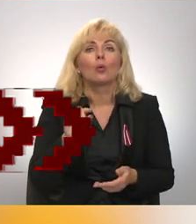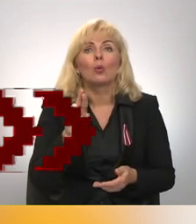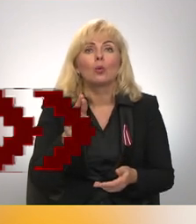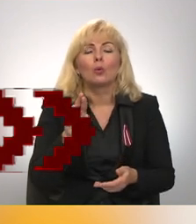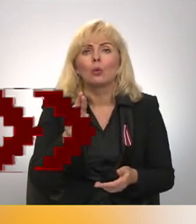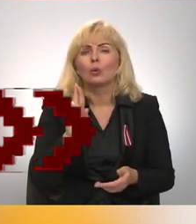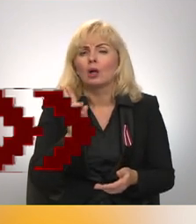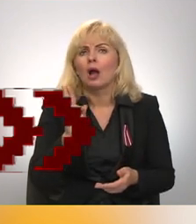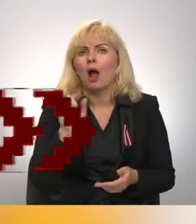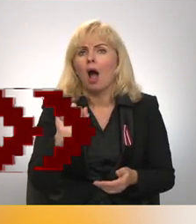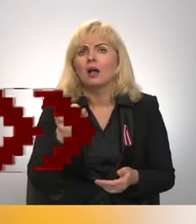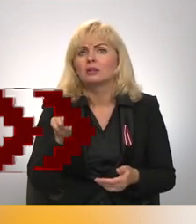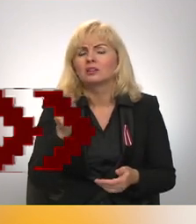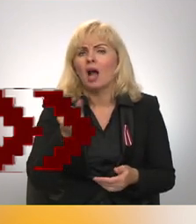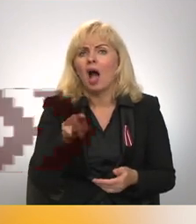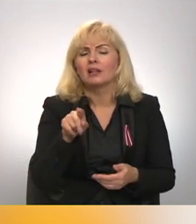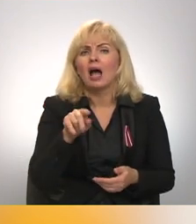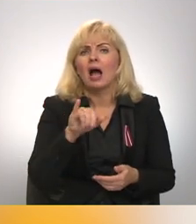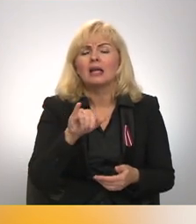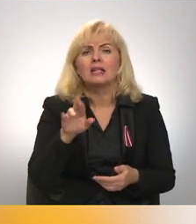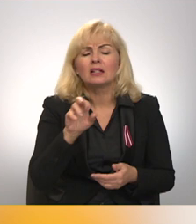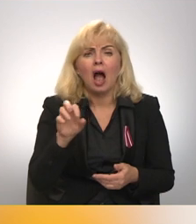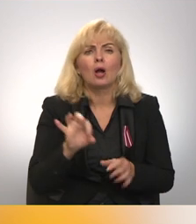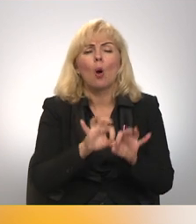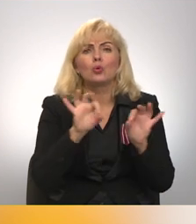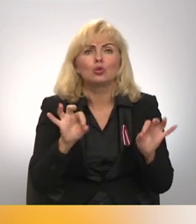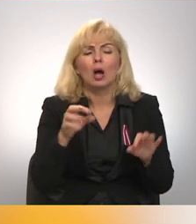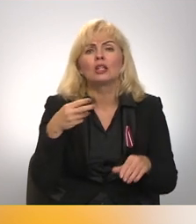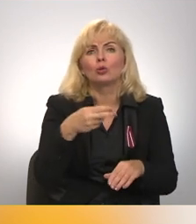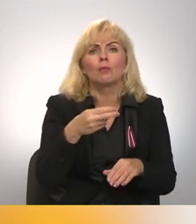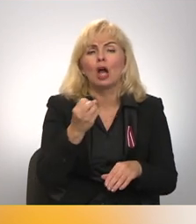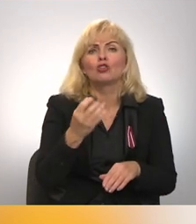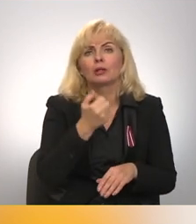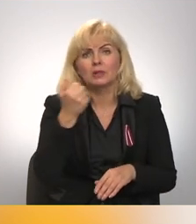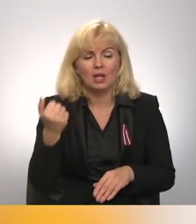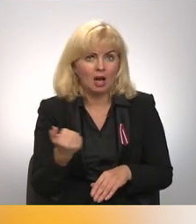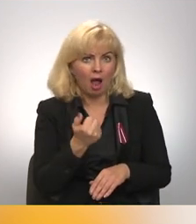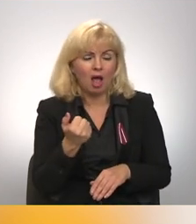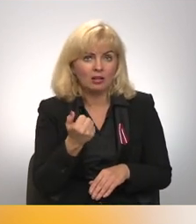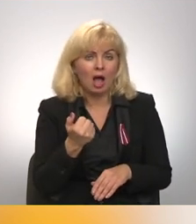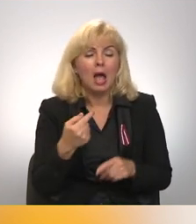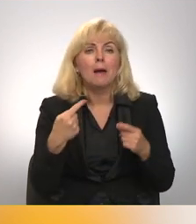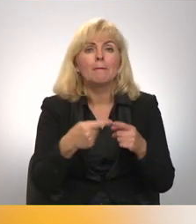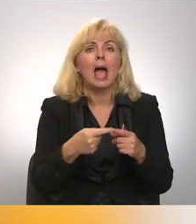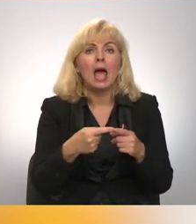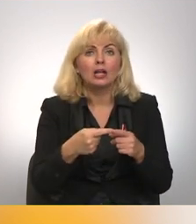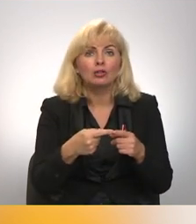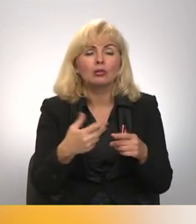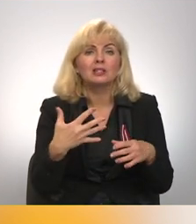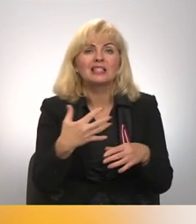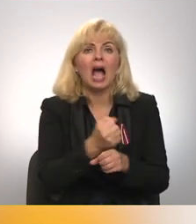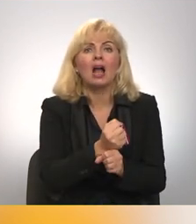Irākā. Operācija Inherent Resolve tika uzsākta 2014. Gadā ar mērķi sakaut Islāma